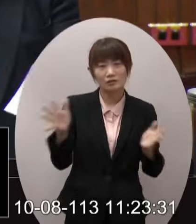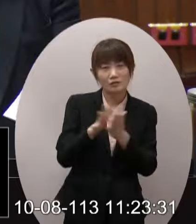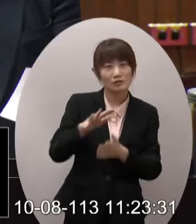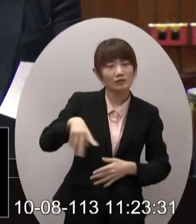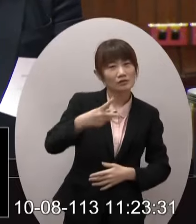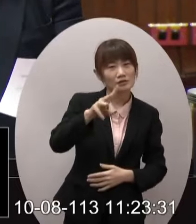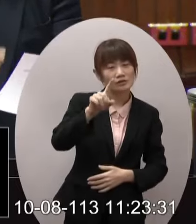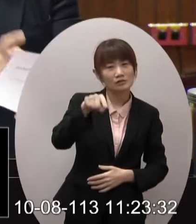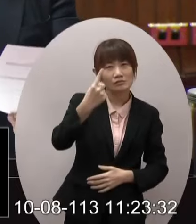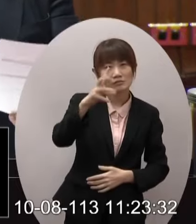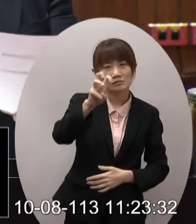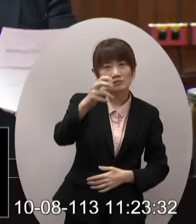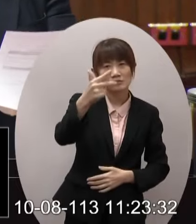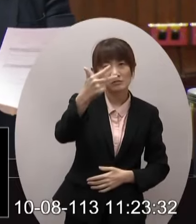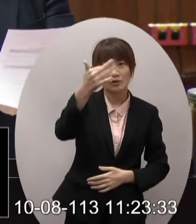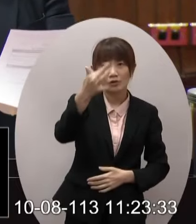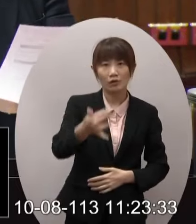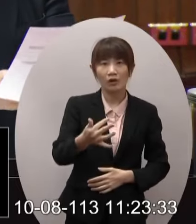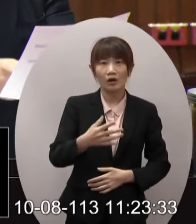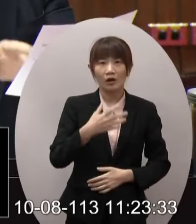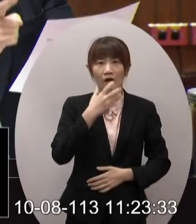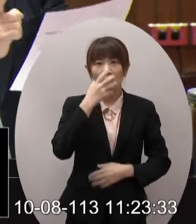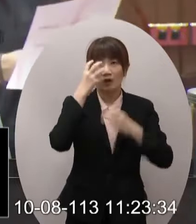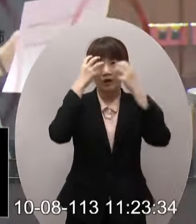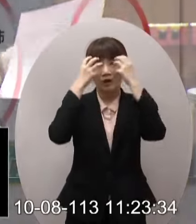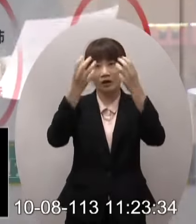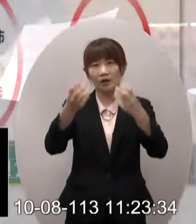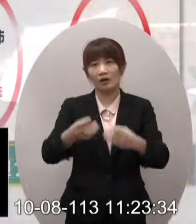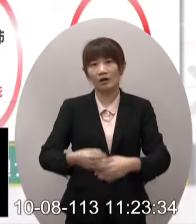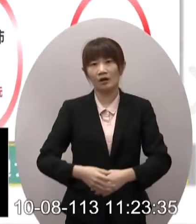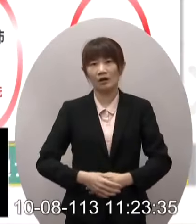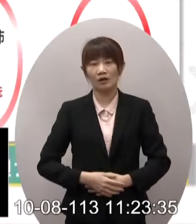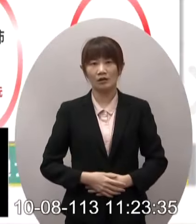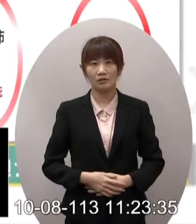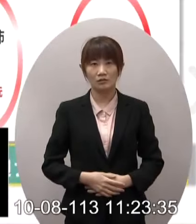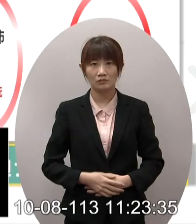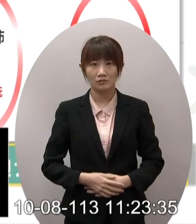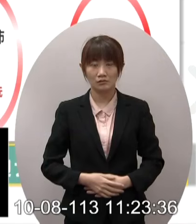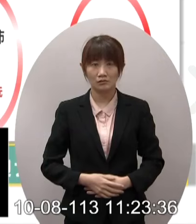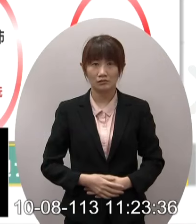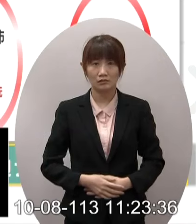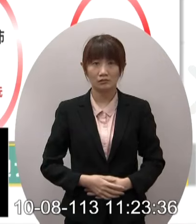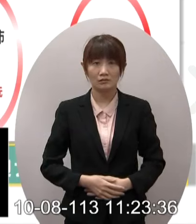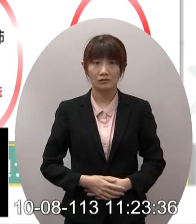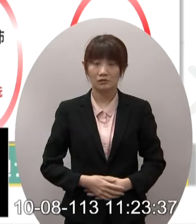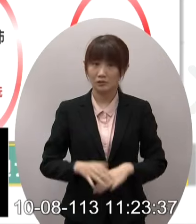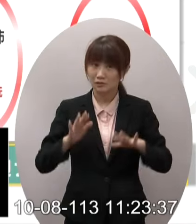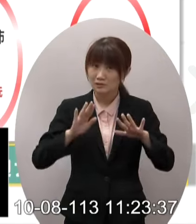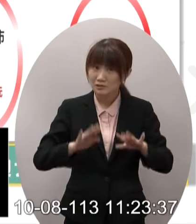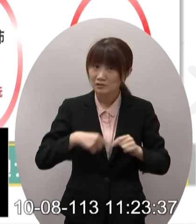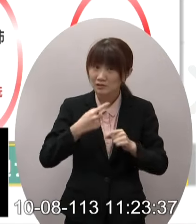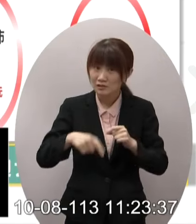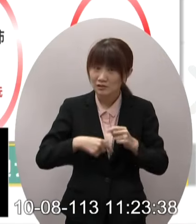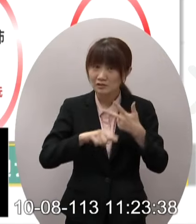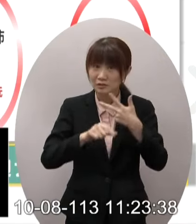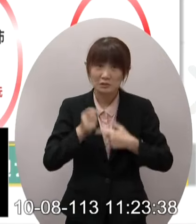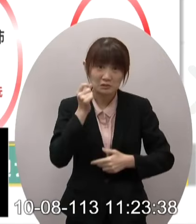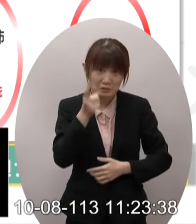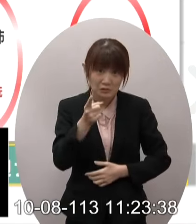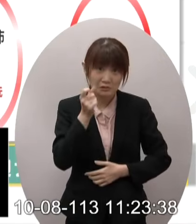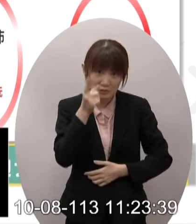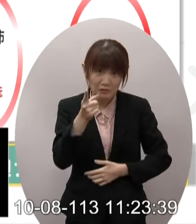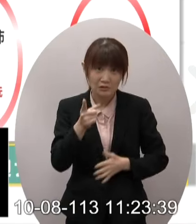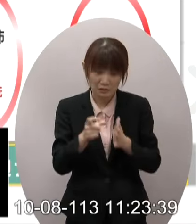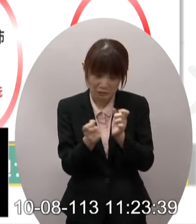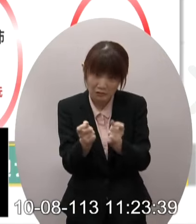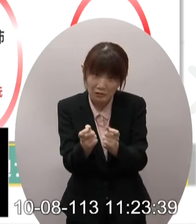137亿。天哪、光是光是今年7月一个月，